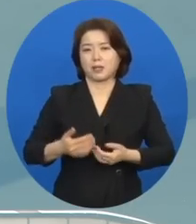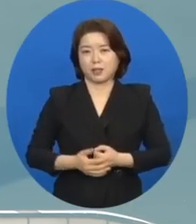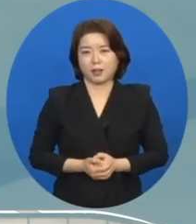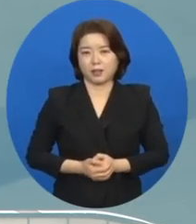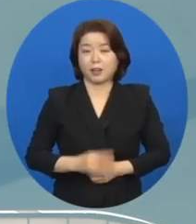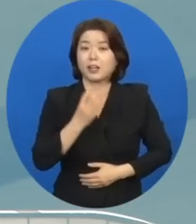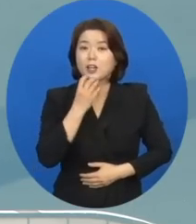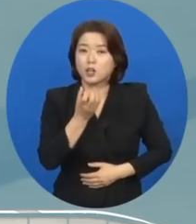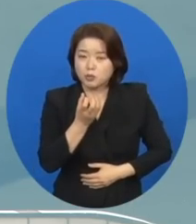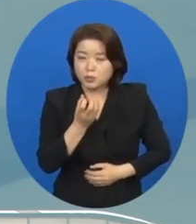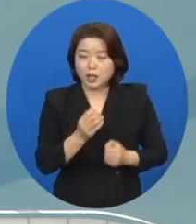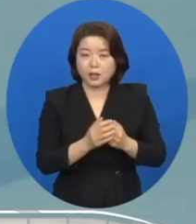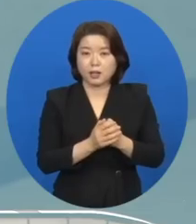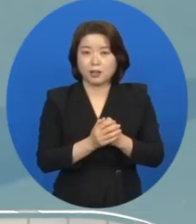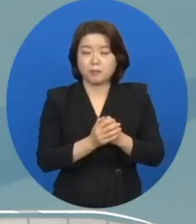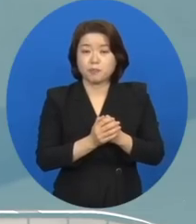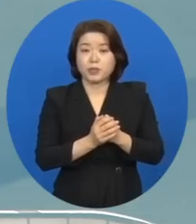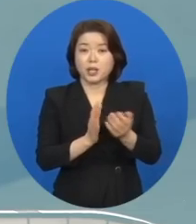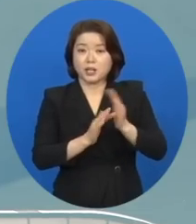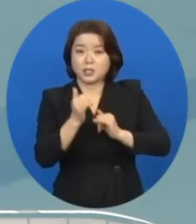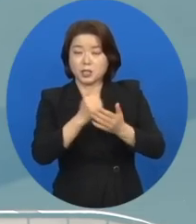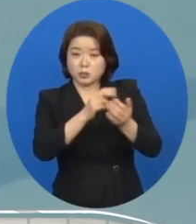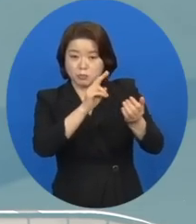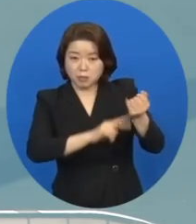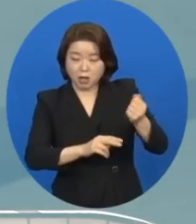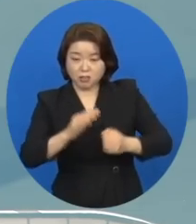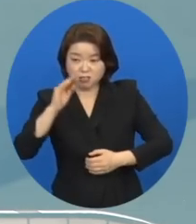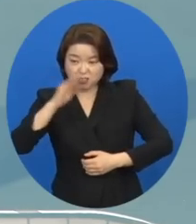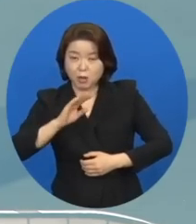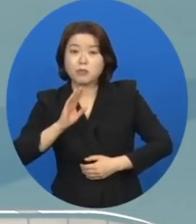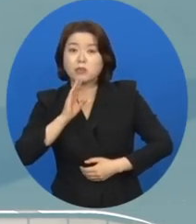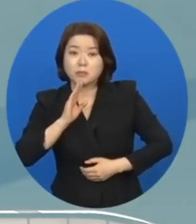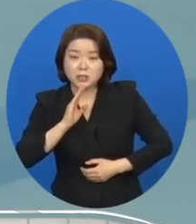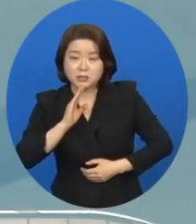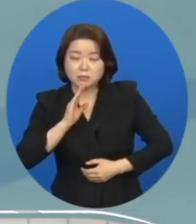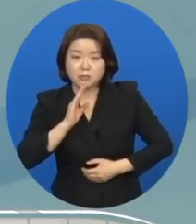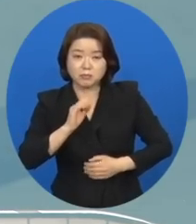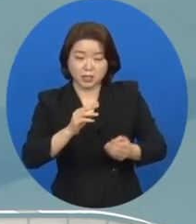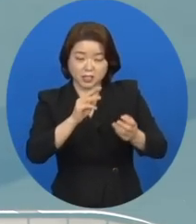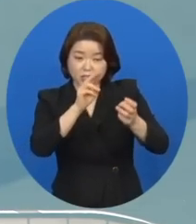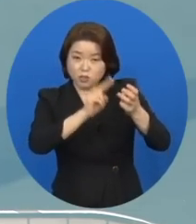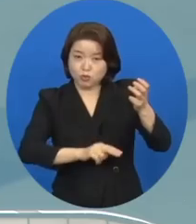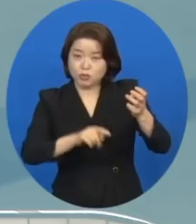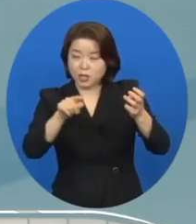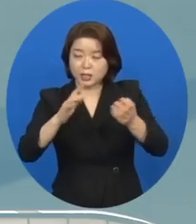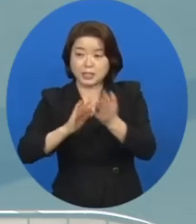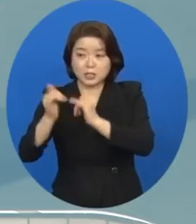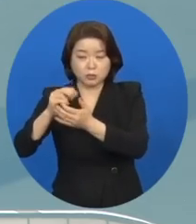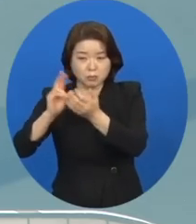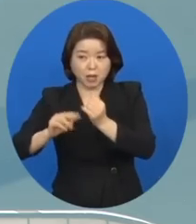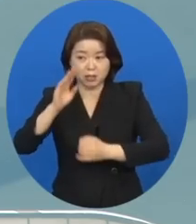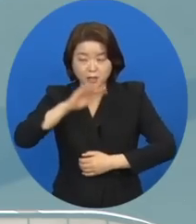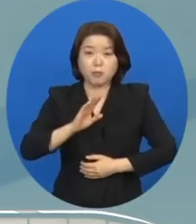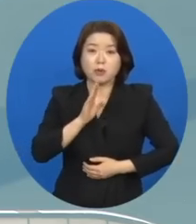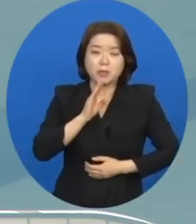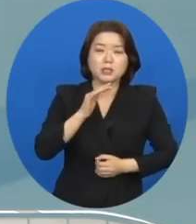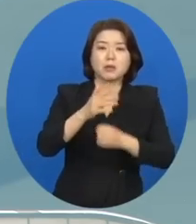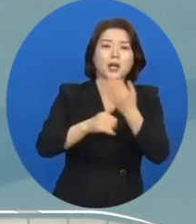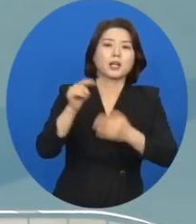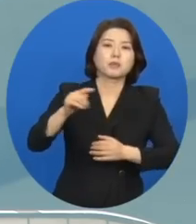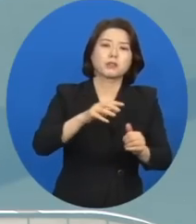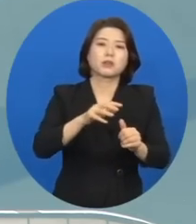유다가 예수님 팔은 것 악한 짓이지만 그것을 통해서 하나님은 그분의 뜻을 이루어 가시잖아요. 사람의 모략은 절대로